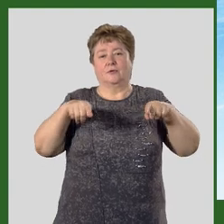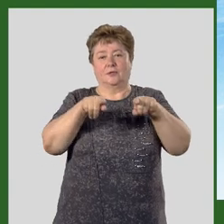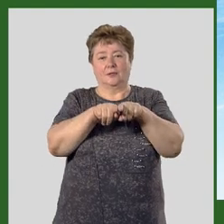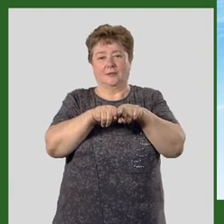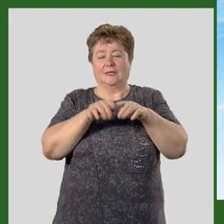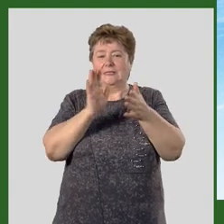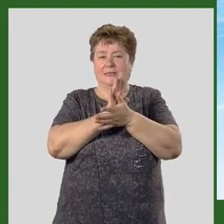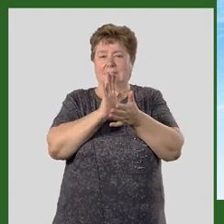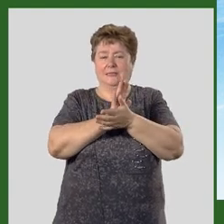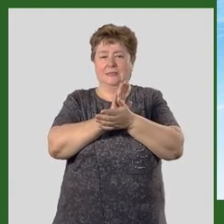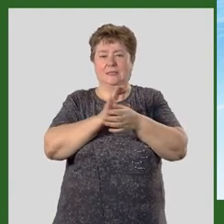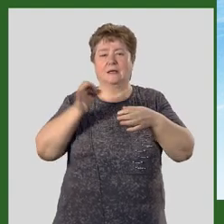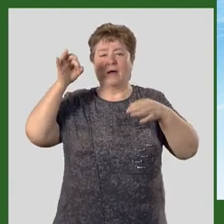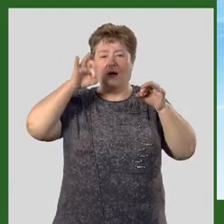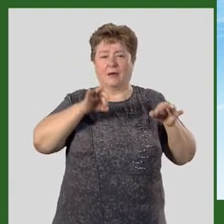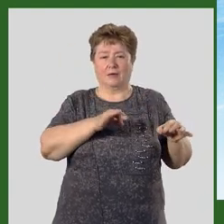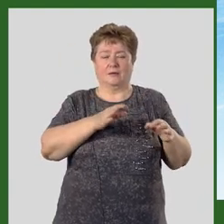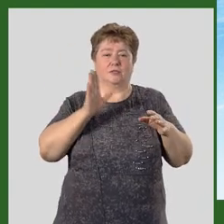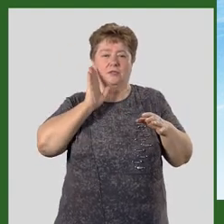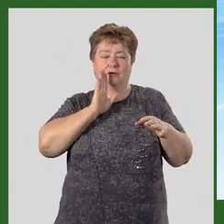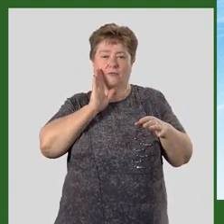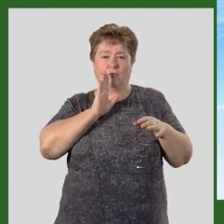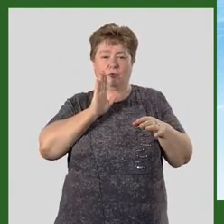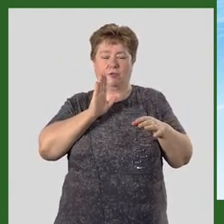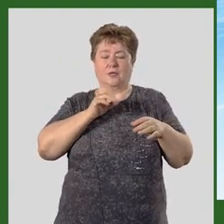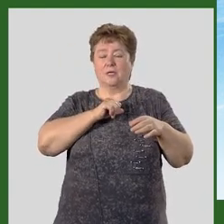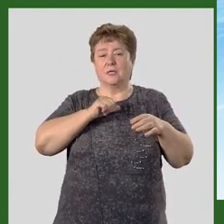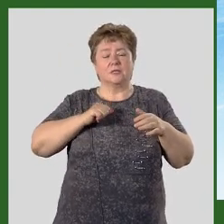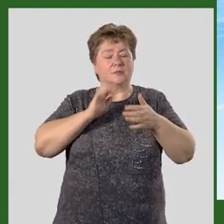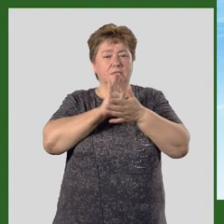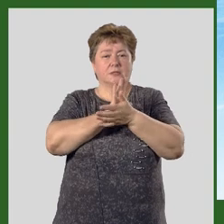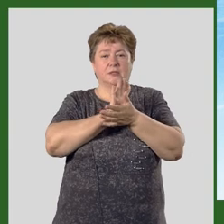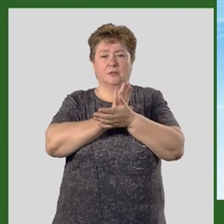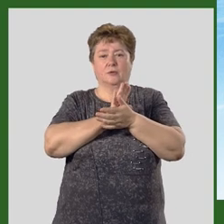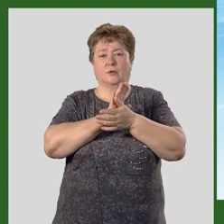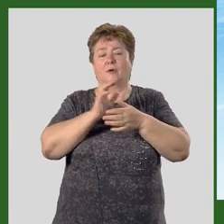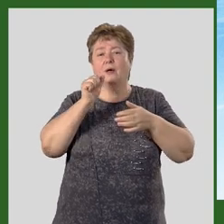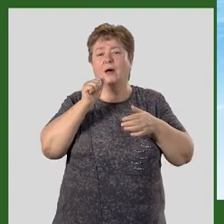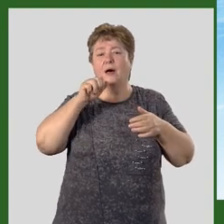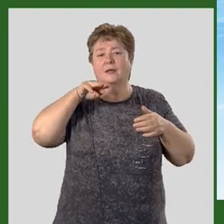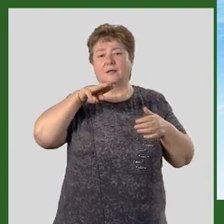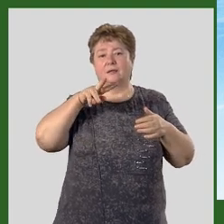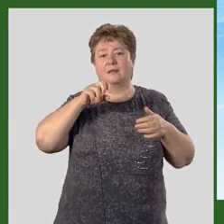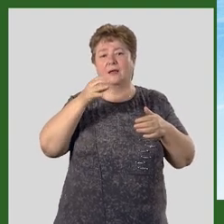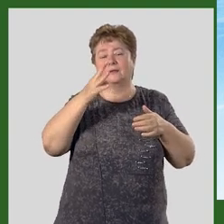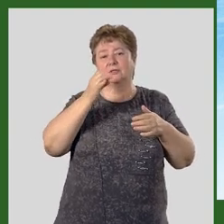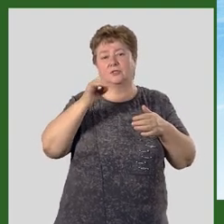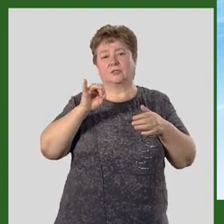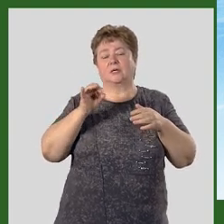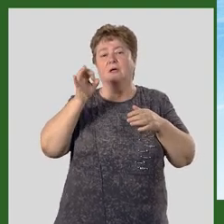также загрязнением океанических вод. Самый загрязненный – Атлантический